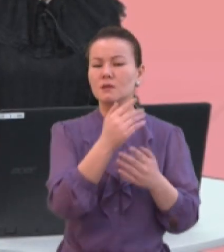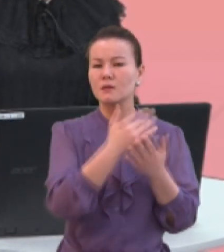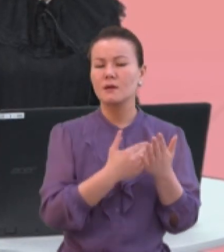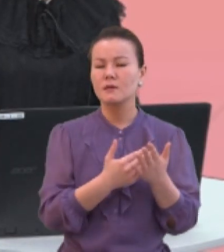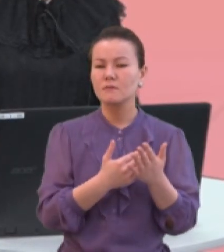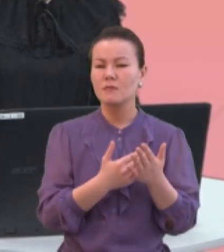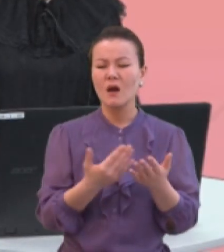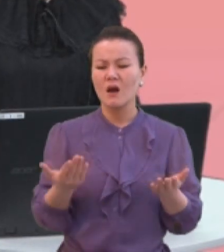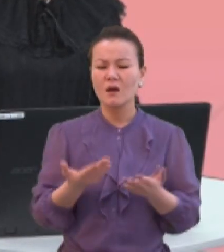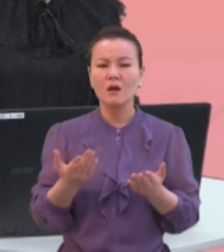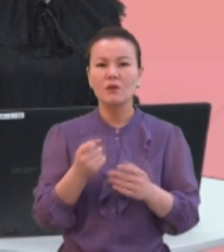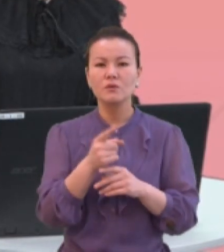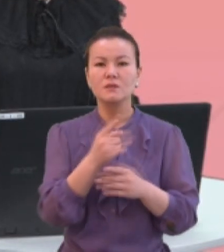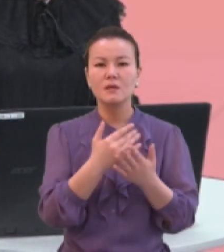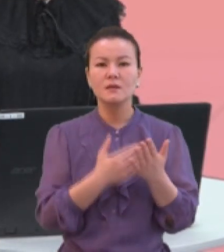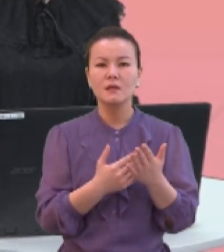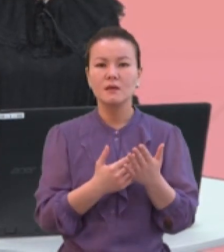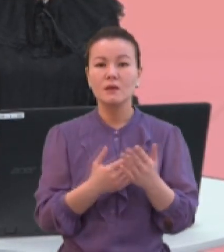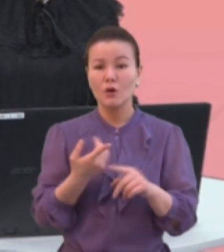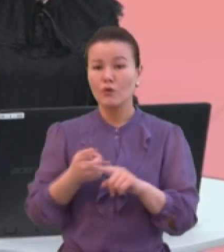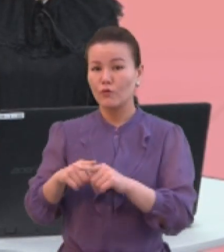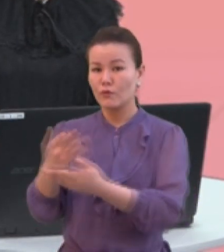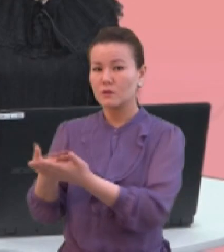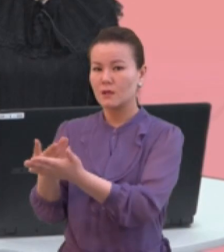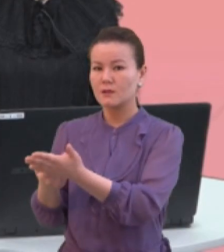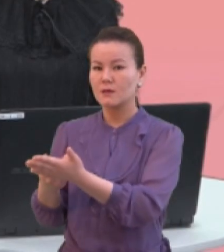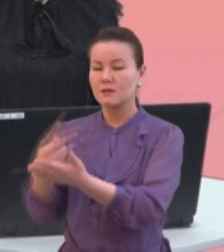атат, Берип коюңузчу деп өтүнүп,